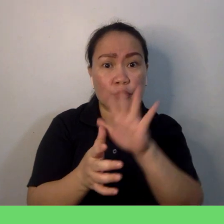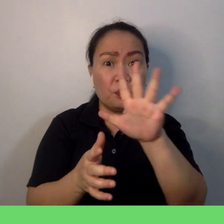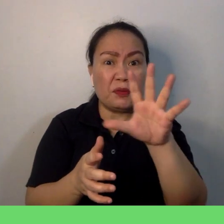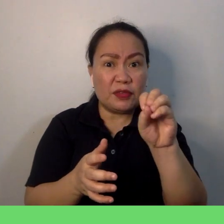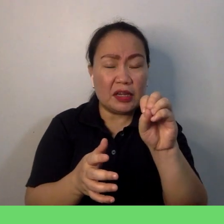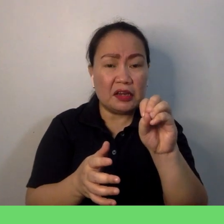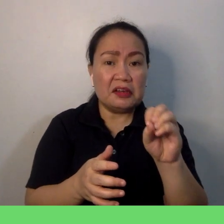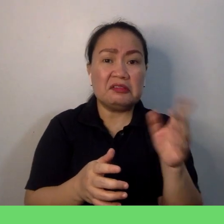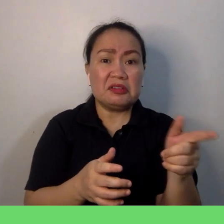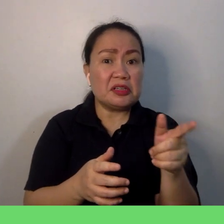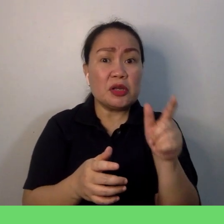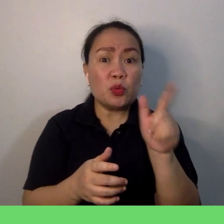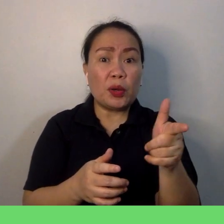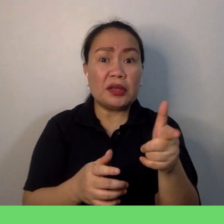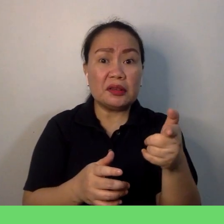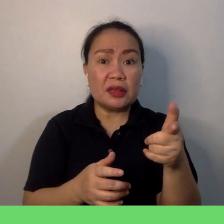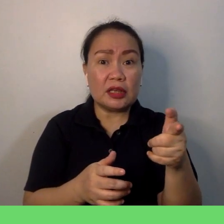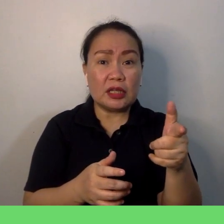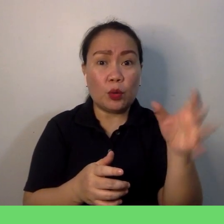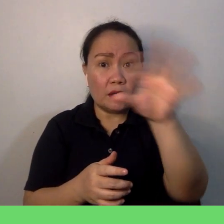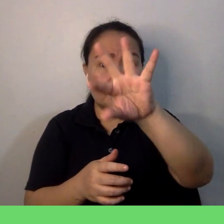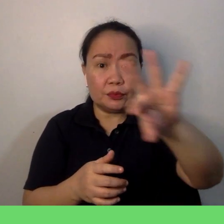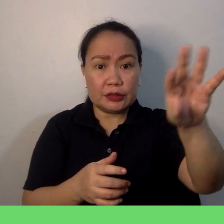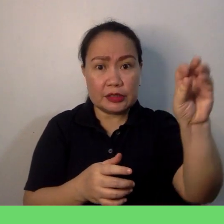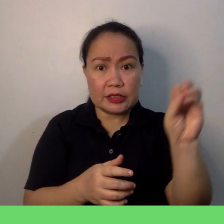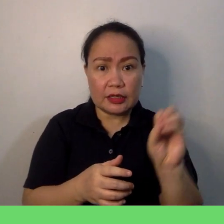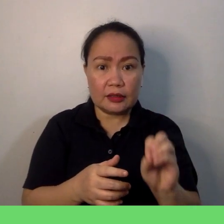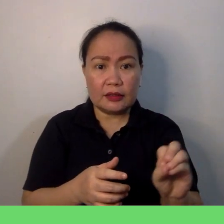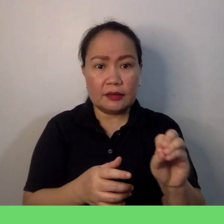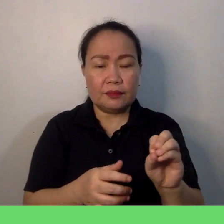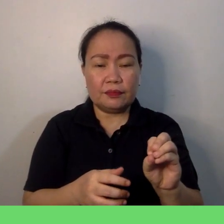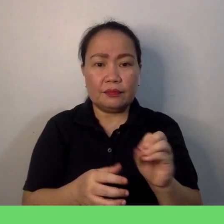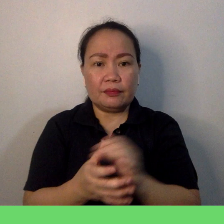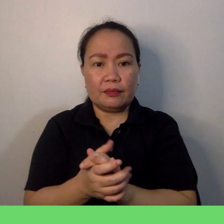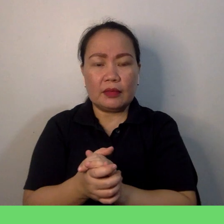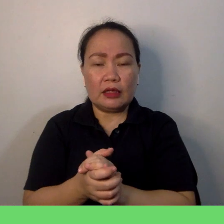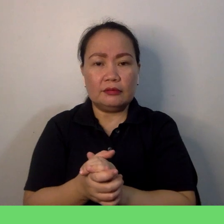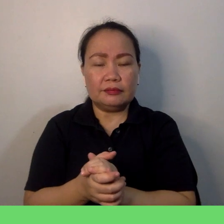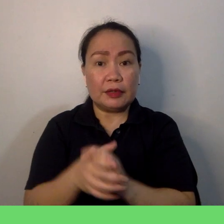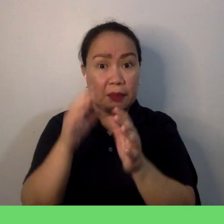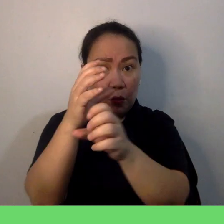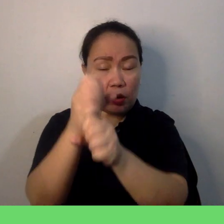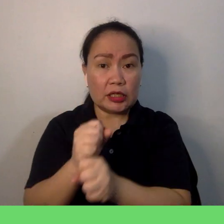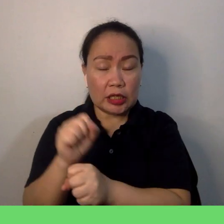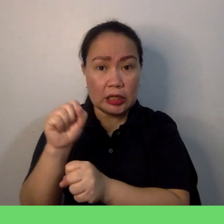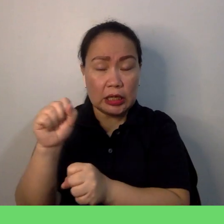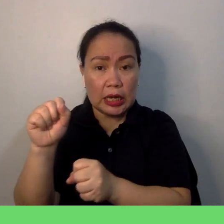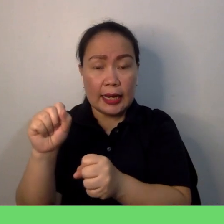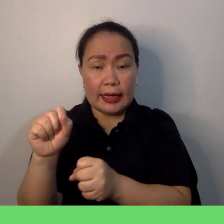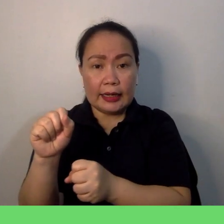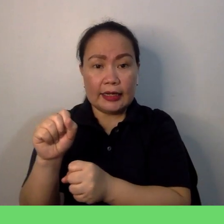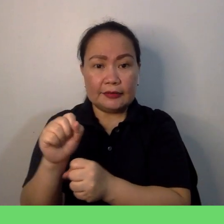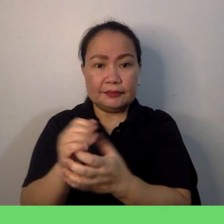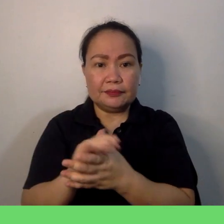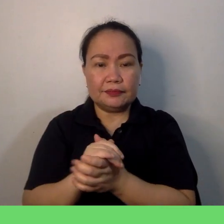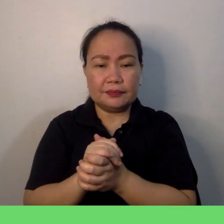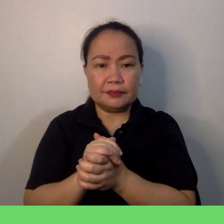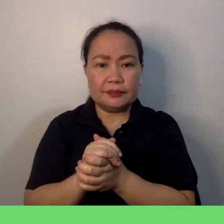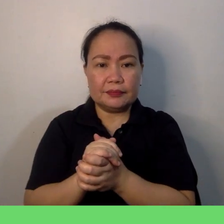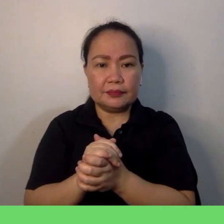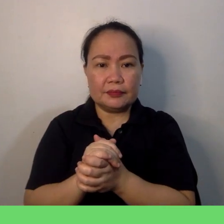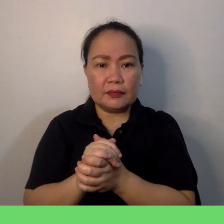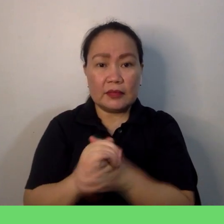21%. Pag kinuha mo yung 1050 nung 50 pesos, yung increase dun sa